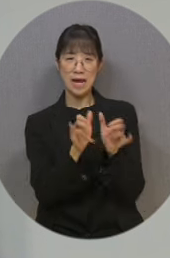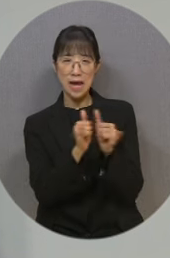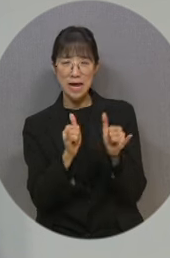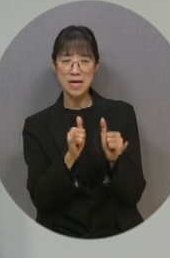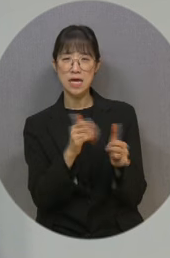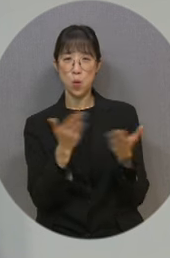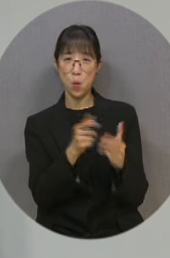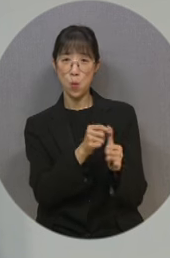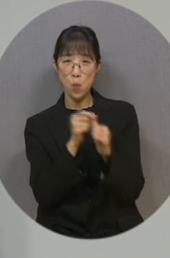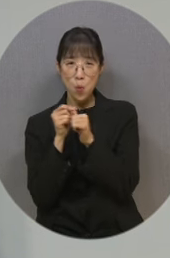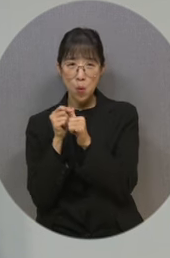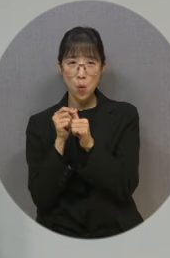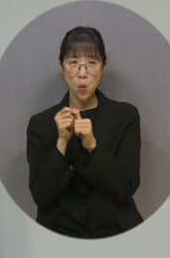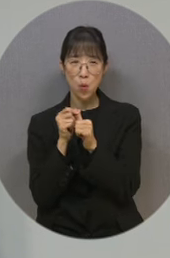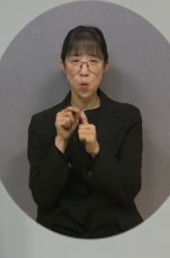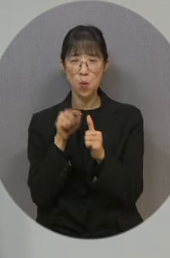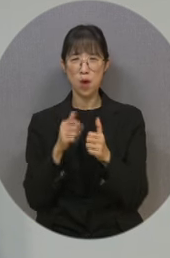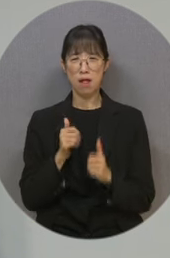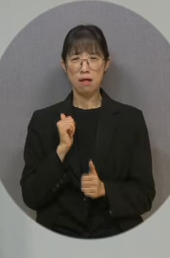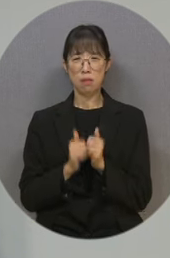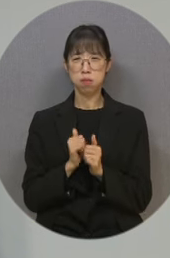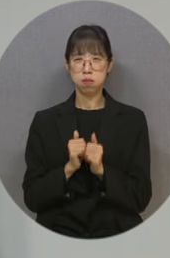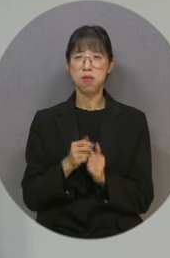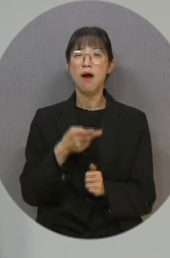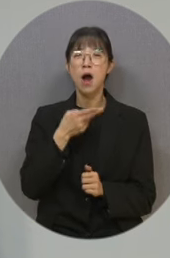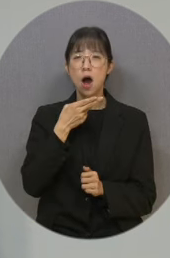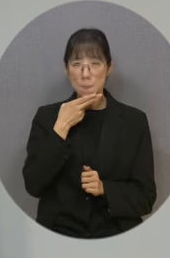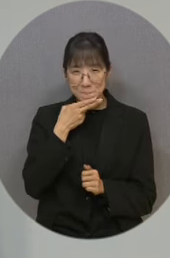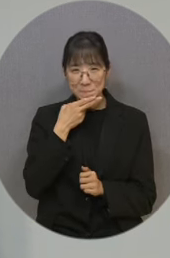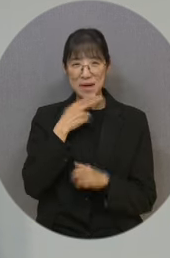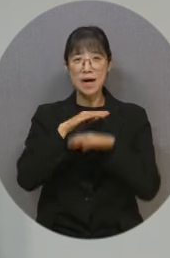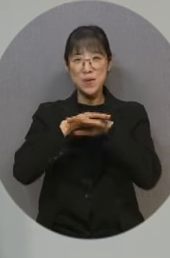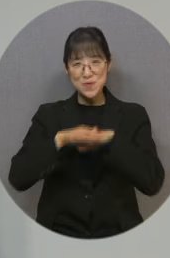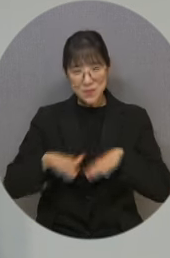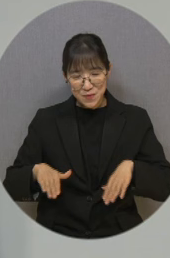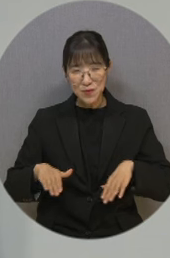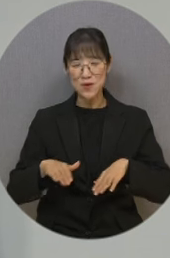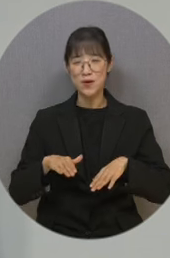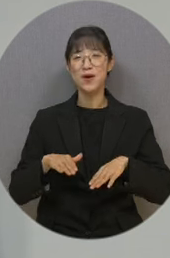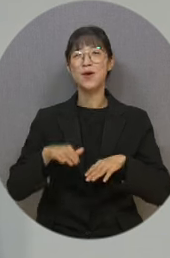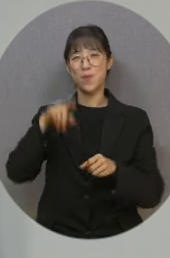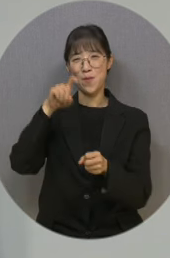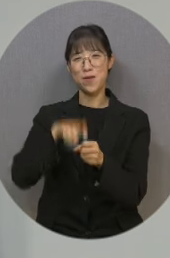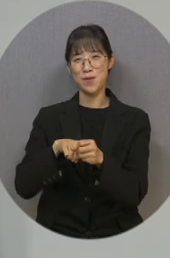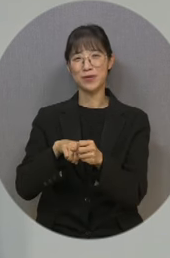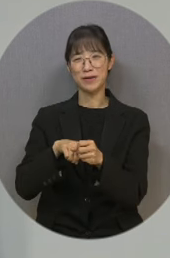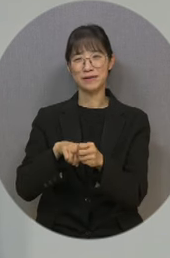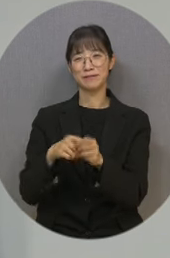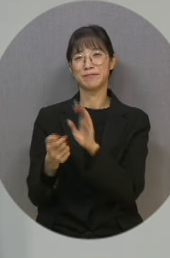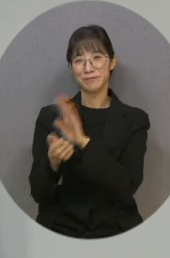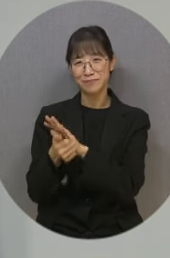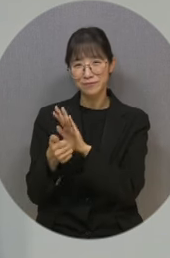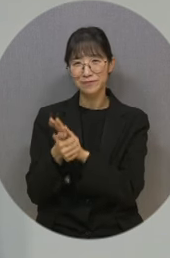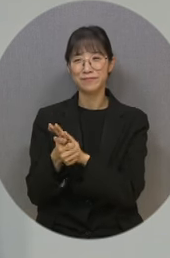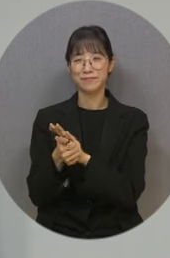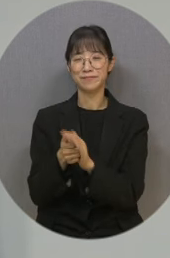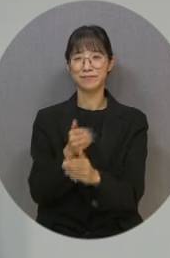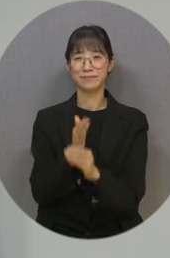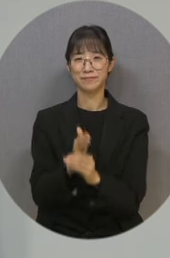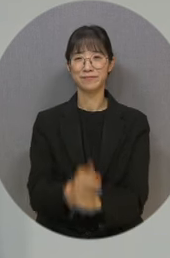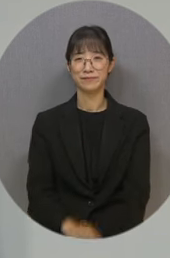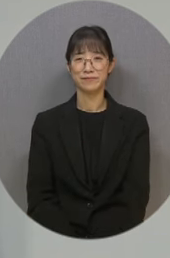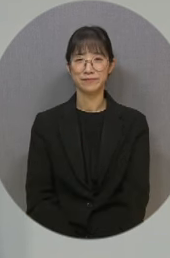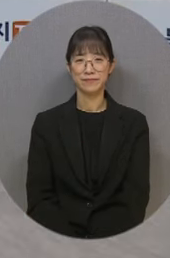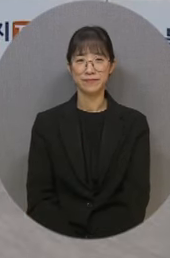고용을의 어떤 그 뭐랄까요 거부감이 없도록 적극성을 가질 수 있도록 저희가 컨설팅을 해 주고